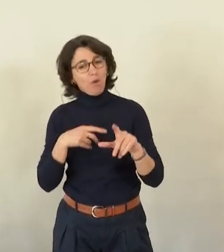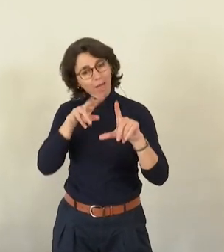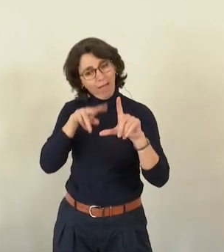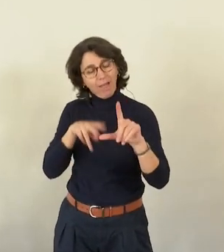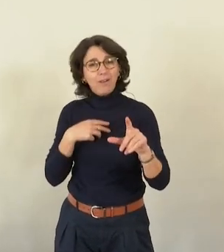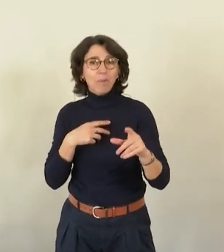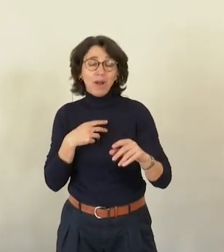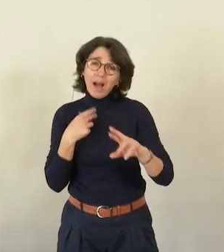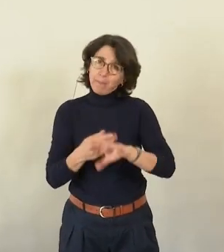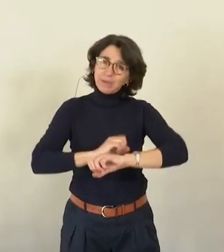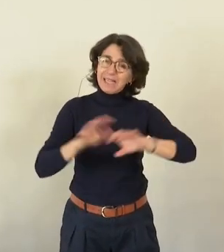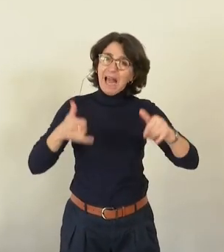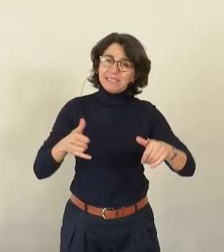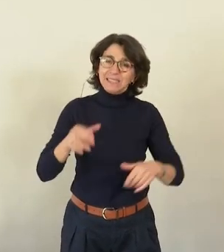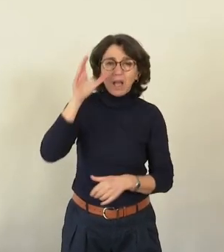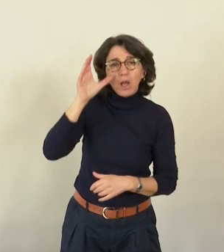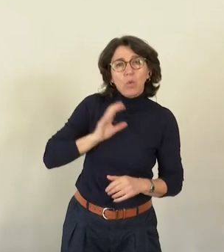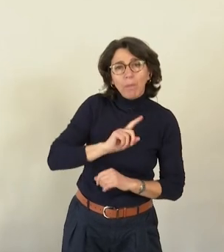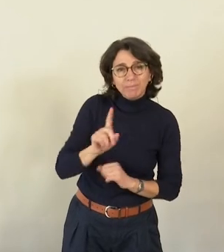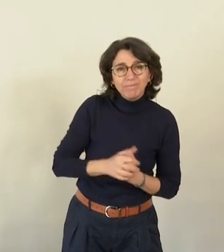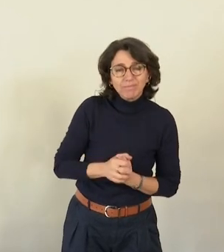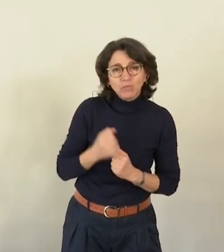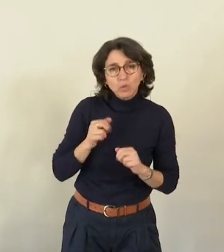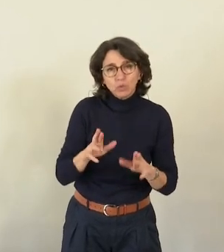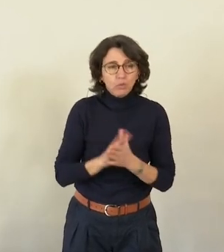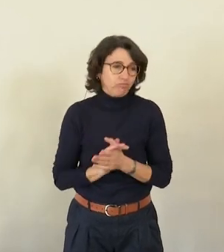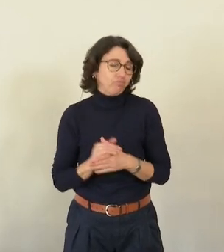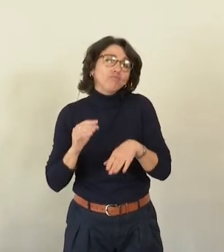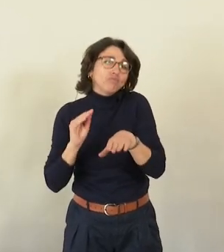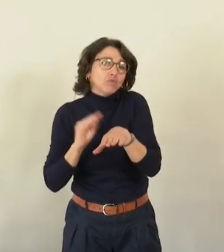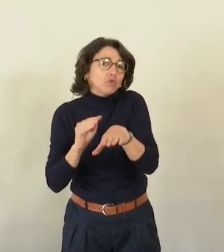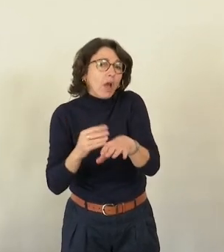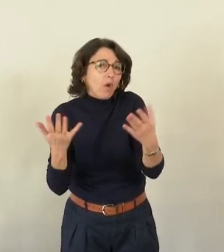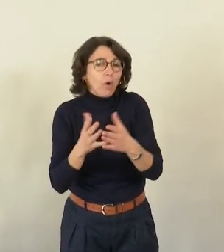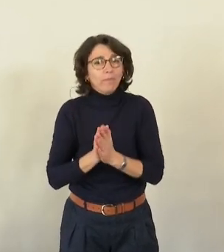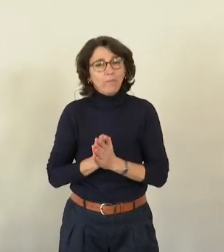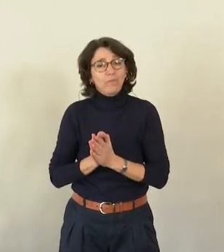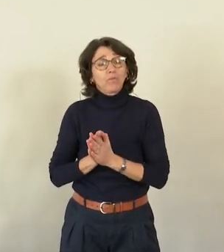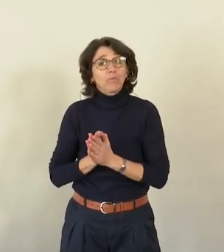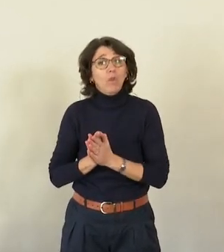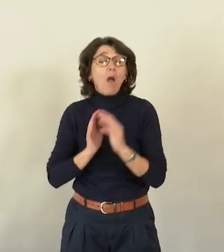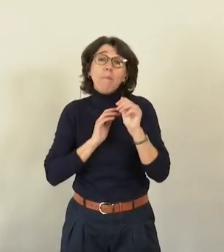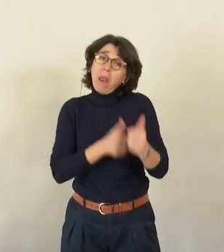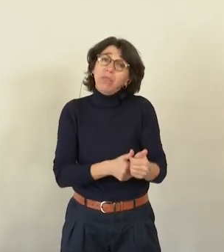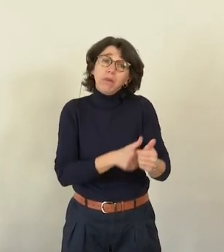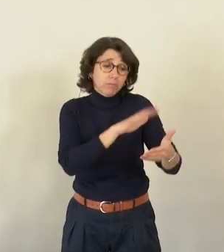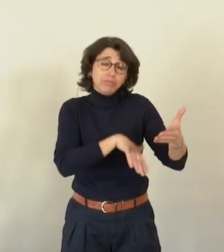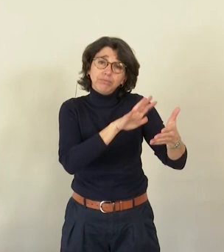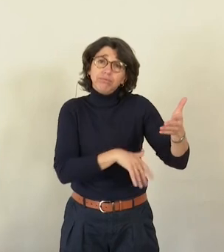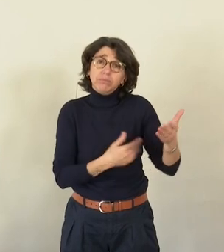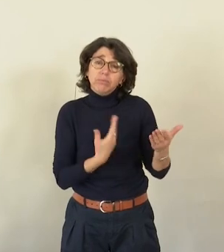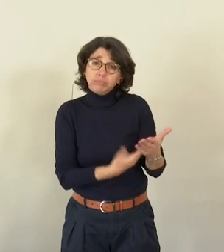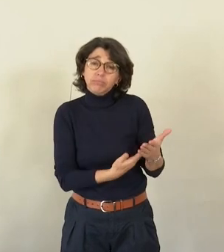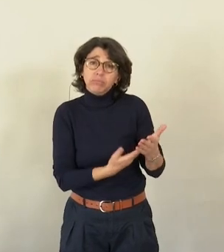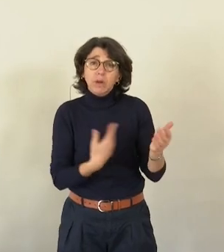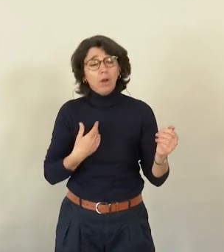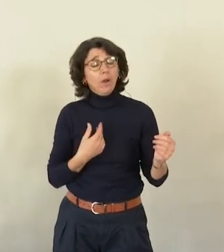réponses qui se tiennent ici dans ce conseil donc voilà je vous invite à relire sur les dépôts de plainte la réponse du précédent